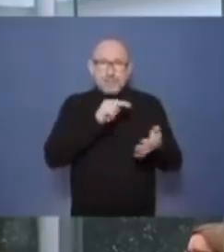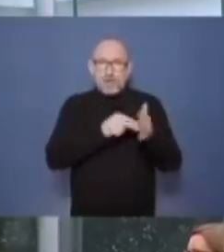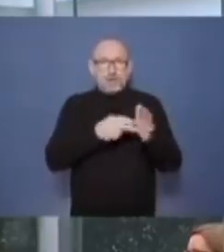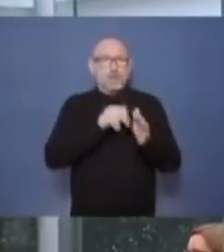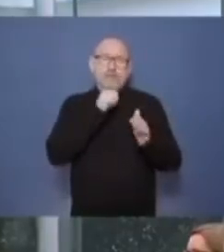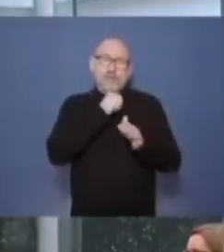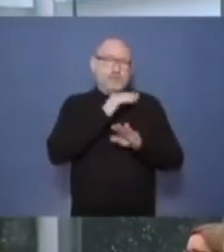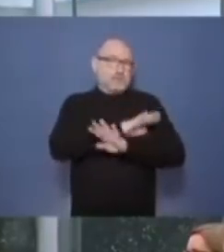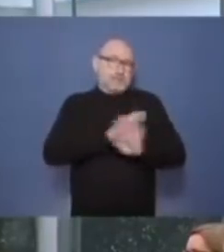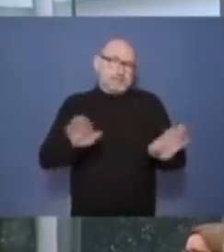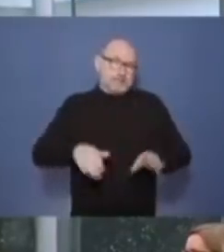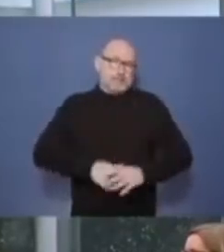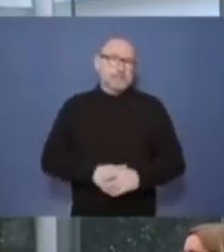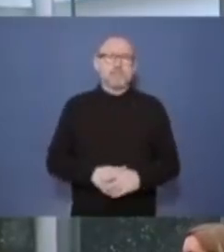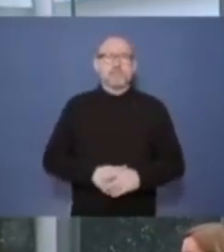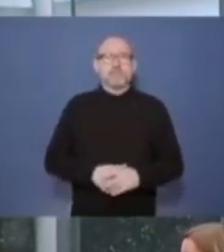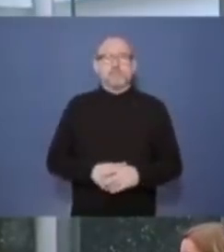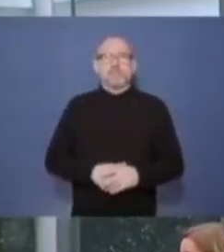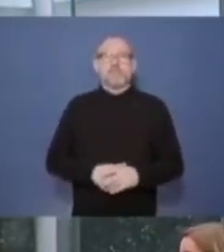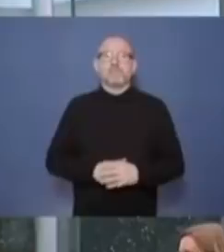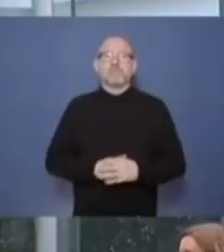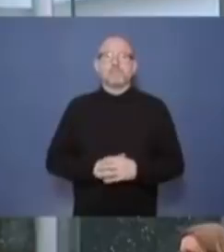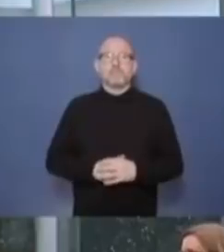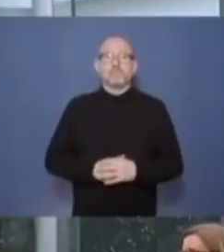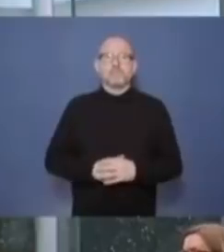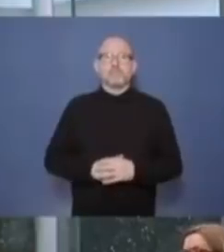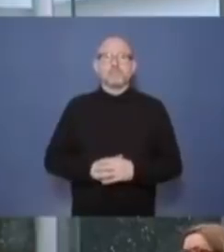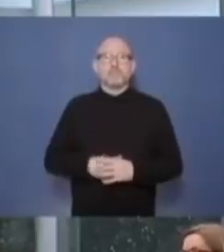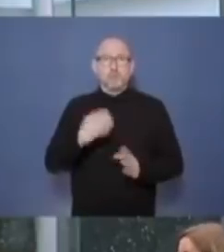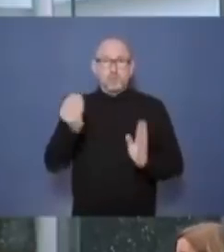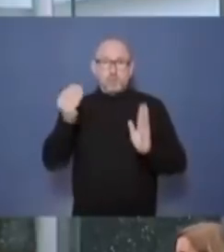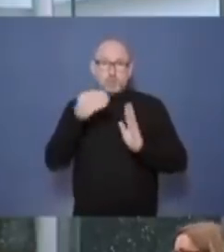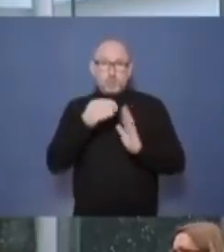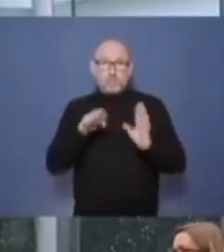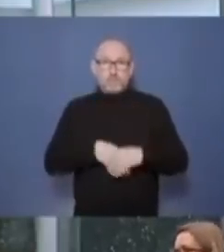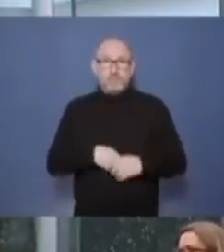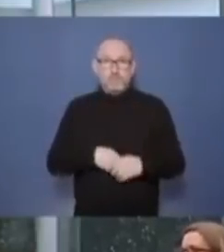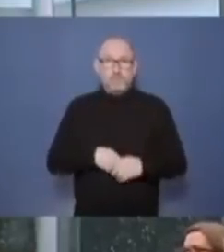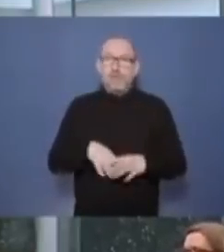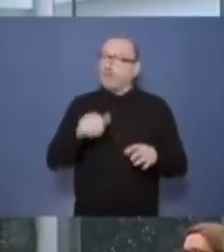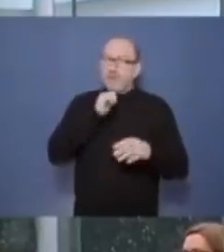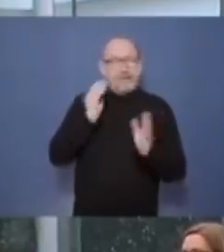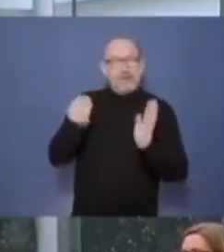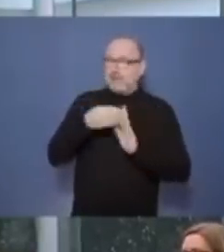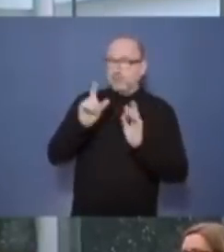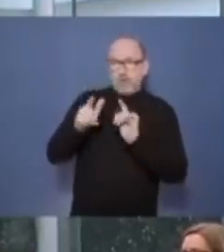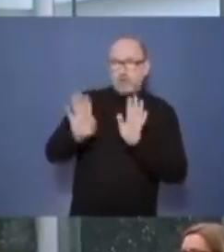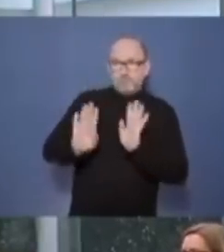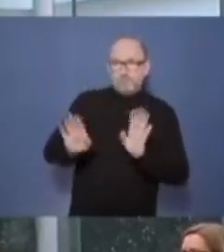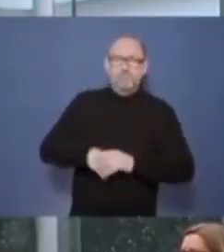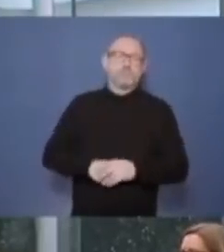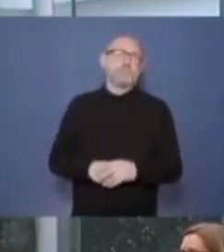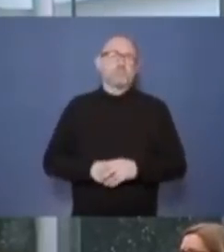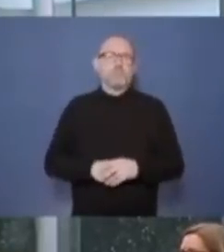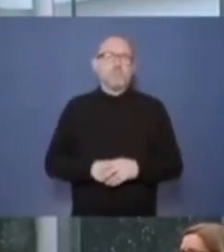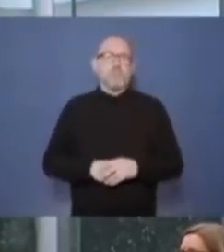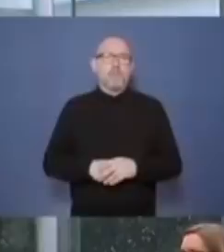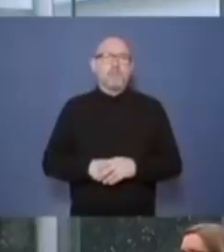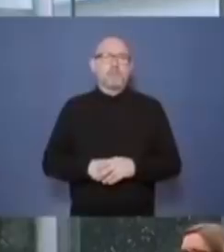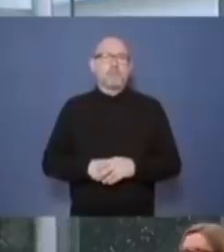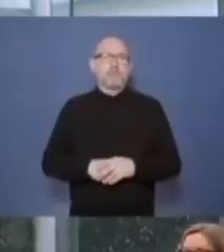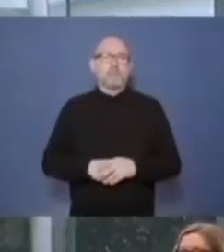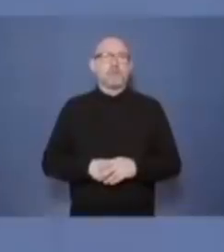Entscheidungen selbstverständlich nicht. Ergänzung von Aura? Nein, ich kann dem nichts hinzufügen. Zusatz, Herr Reitus?